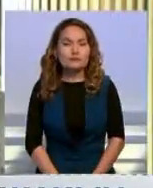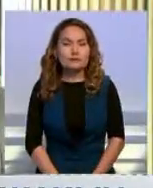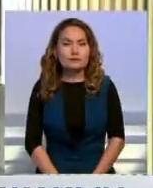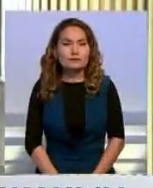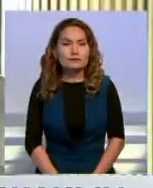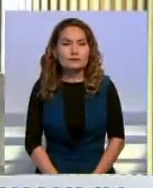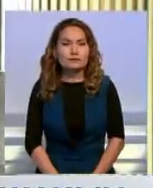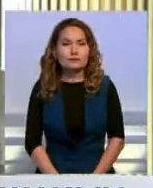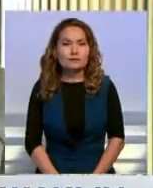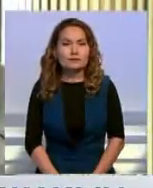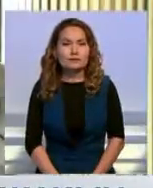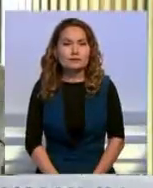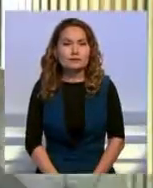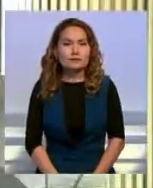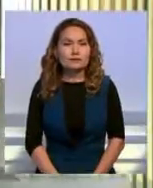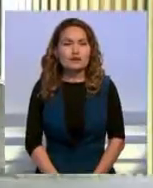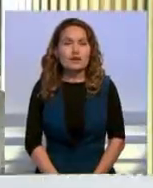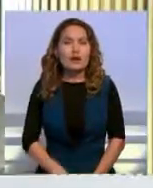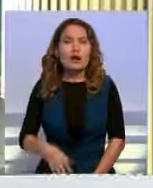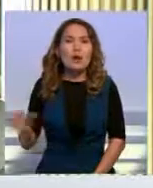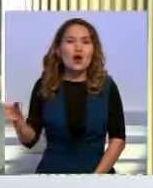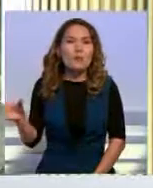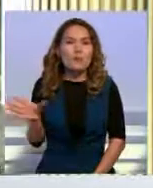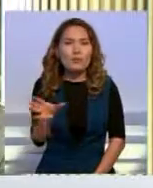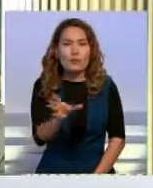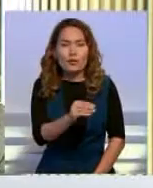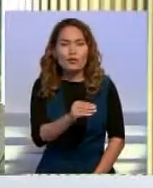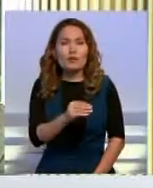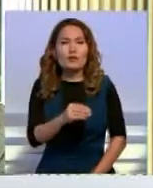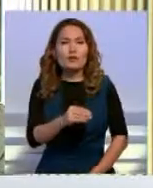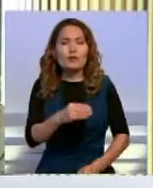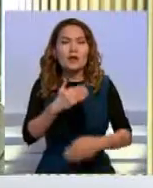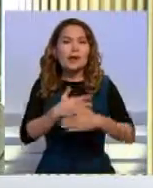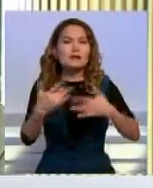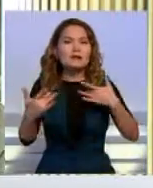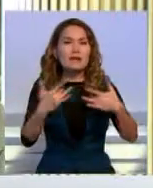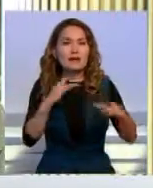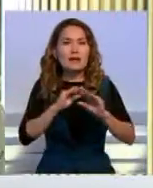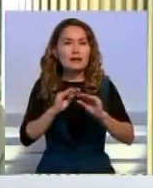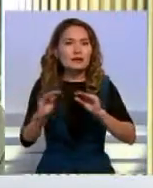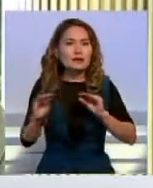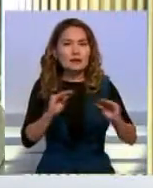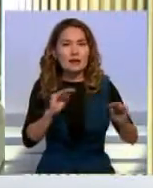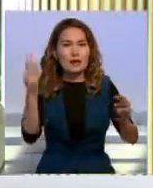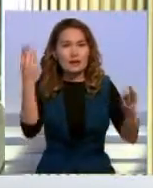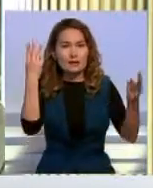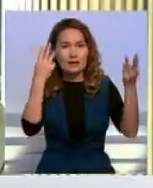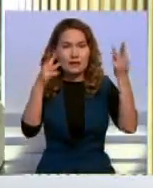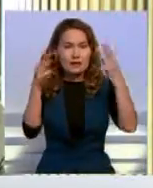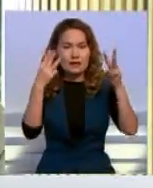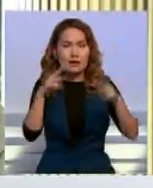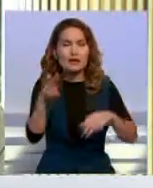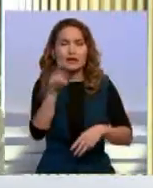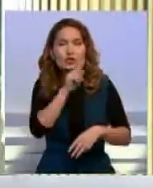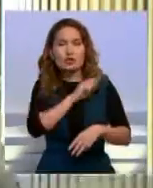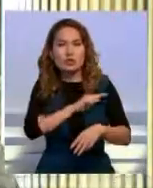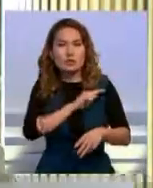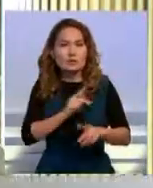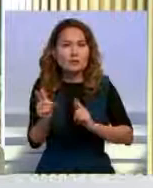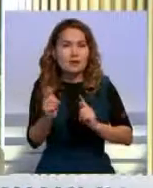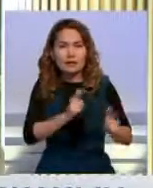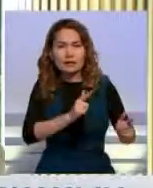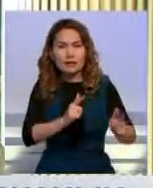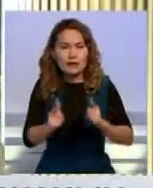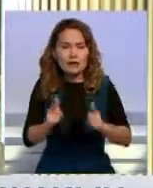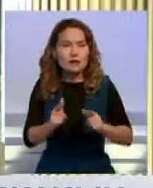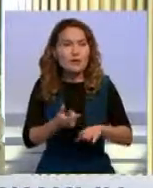Оның үстіне ерекшелігі бүкіл мына жасалып жатқан сахнадағы декорация. Жұмсақ декорация дейміз, ауыр декорация